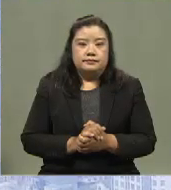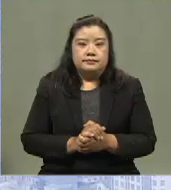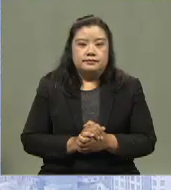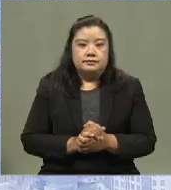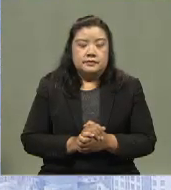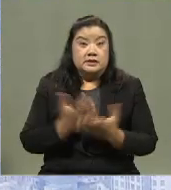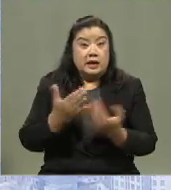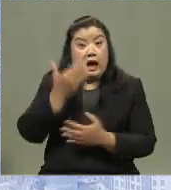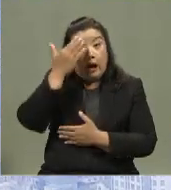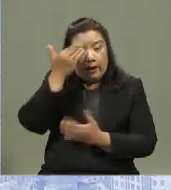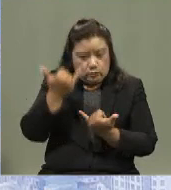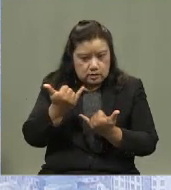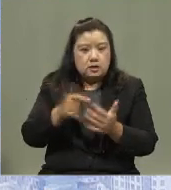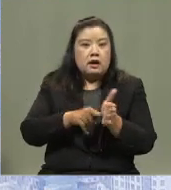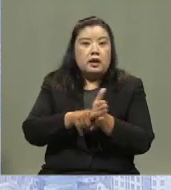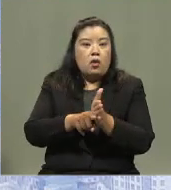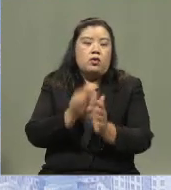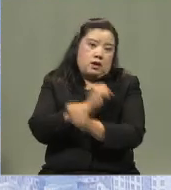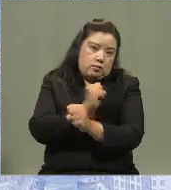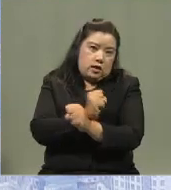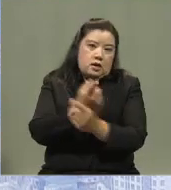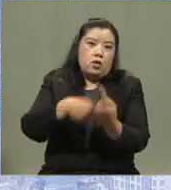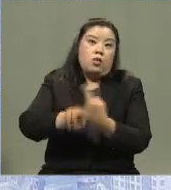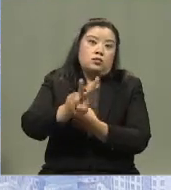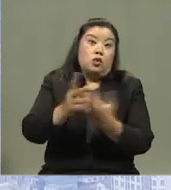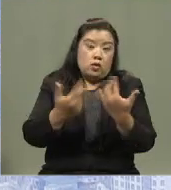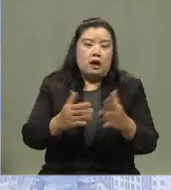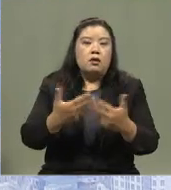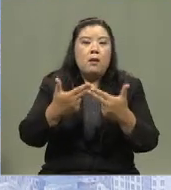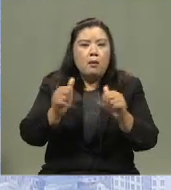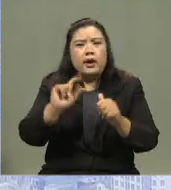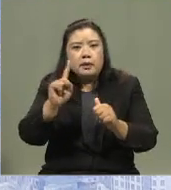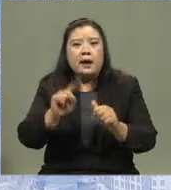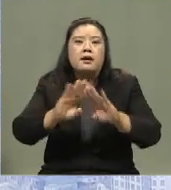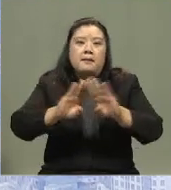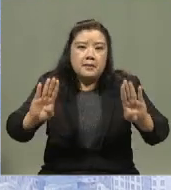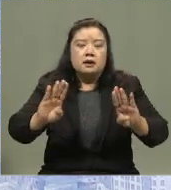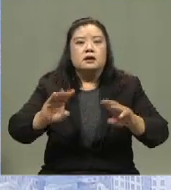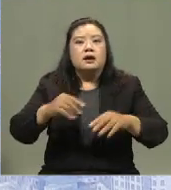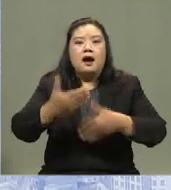มียาเราได้เรียนรู้ในมาตรการระยะที่ 2รัชกาลผ่อนคลายอย่างนี้พึ่งผ่าน 1วันสำหรับส่วนตัวผมเองผมว่าต้องขอบพระคุณพี่น้องประชาชนขอบพระคุณร้านค้าทุกๆท่านที่ให้ความร่วมมืออย่างสูงมากๆซึ่งก็ทำให้เราได้เห็นภาพของการที่ได้มีการผ่อนคลายทุกๆท่านได้ออกจากบ้านไปจับจ่ายใช้สอยไปทำให้เศรษฐกิจหมุนเวียนได้ดีขึ้นมานะครับแต่อย่างไรก็ตามแต่แน่นอนเค้าอย่างที่เคยบอกกันไว้ว่าผมก็ต้องขออนุญาตออกตัวเลยครับว่าเราเพิ่งจะเรียนรู้และเพิ่งจะทำกันในไม่กี่วันนี้จะให้มันเงียบจะให้มันดีคงเป็นไปไม่ได้มีความสุขขัดไม่สะดวกไม่สบายบ้างที่เกิดขึ้นก็ต่างคนต่างก็เรื่องอ่ะถ้าผ่อนคลายก็ต้องผ่อนคลายก็เรื่องพวกนี้ด้วยนะครับเพราะฉันตอนนี้เราเรียนรู้ร่วมกันและจะพัฒนาระบบและสังคมไปด้วยกันจะเกิดสิ่งอะไรที่มันเกิดขึ้นมาก็ถือว่าเป็นการ